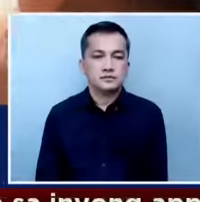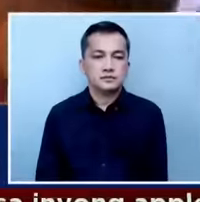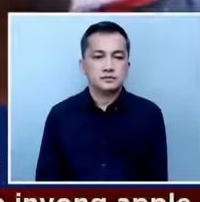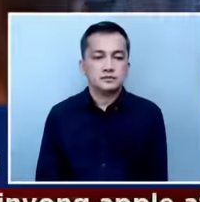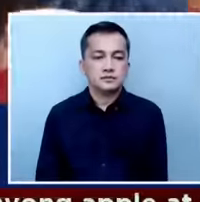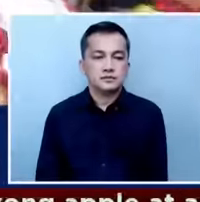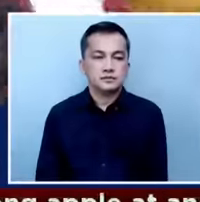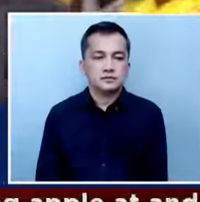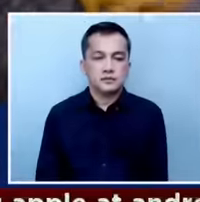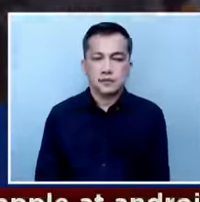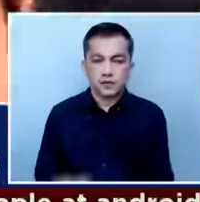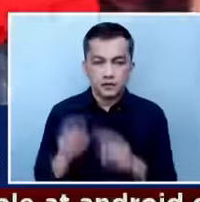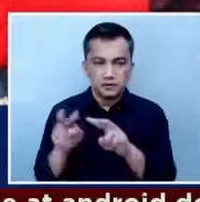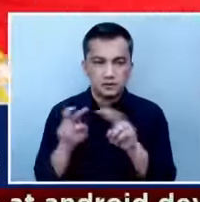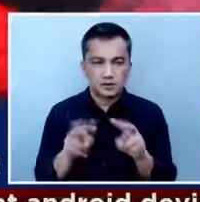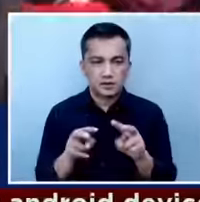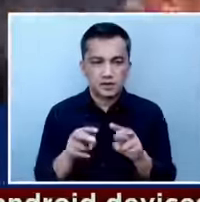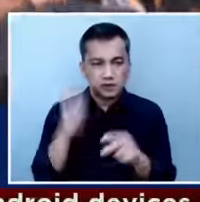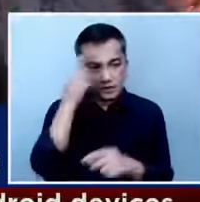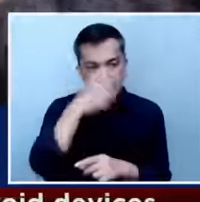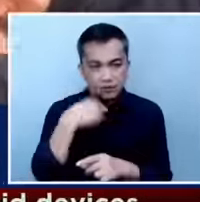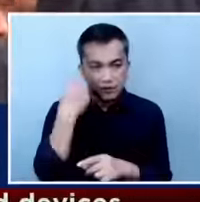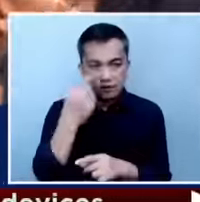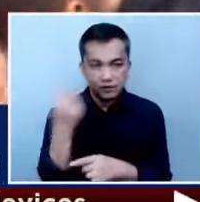at bakas sa bawat muka